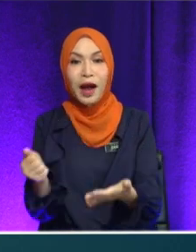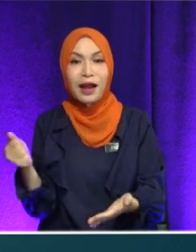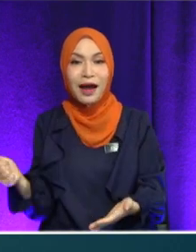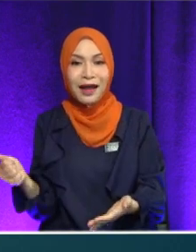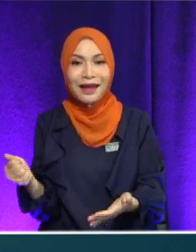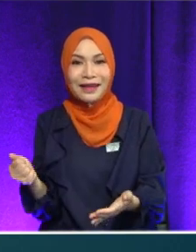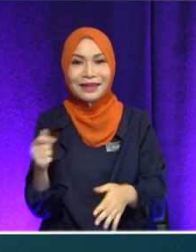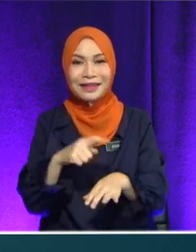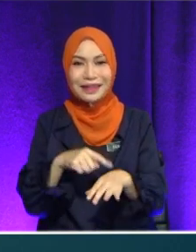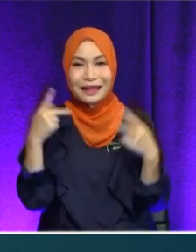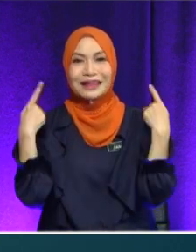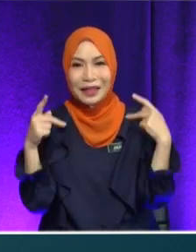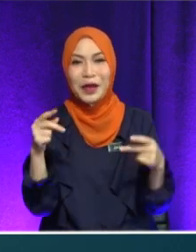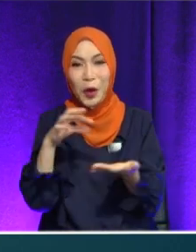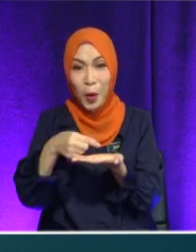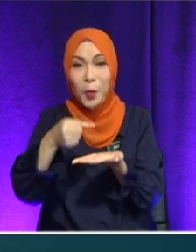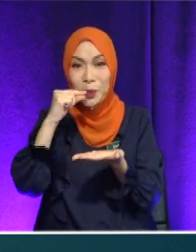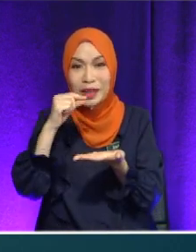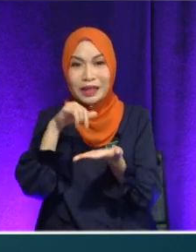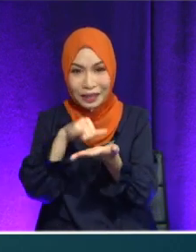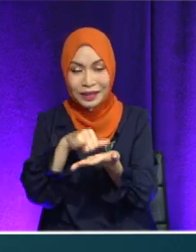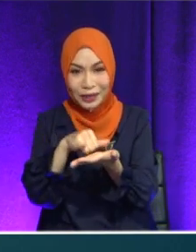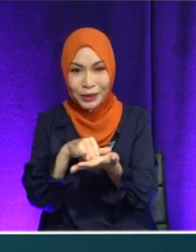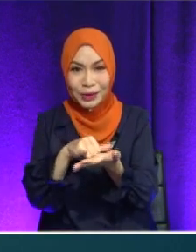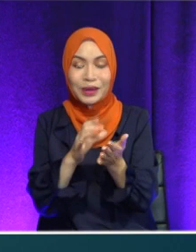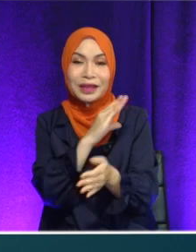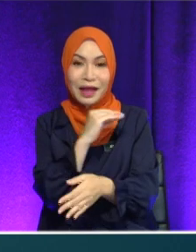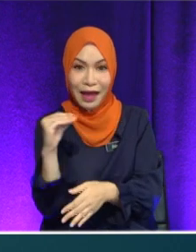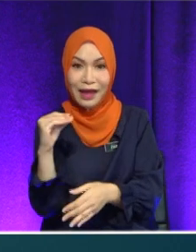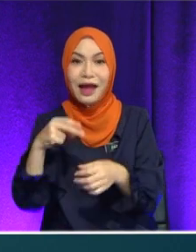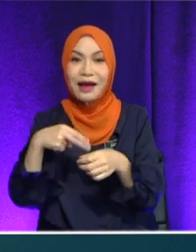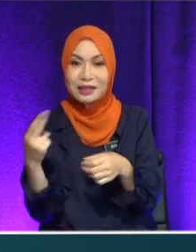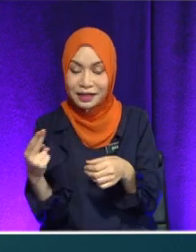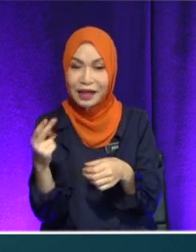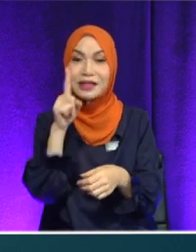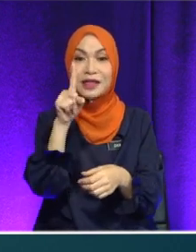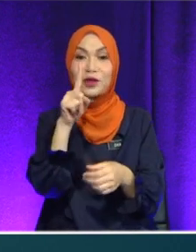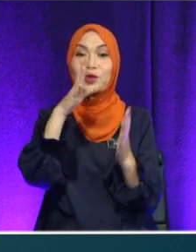lagi ada tiram di sini ada tiga namanya